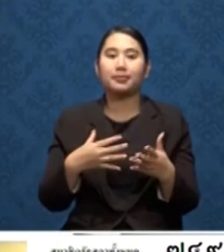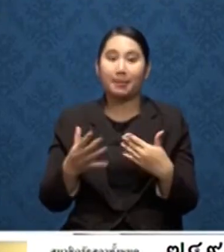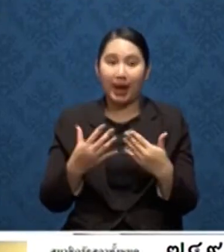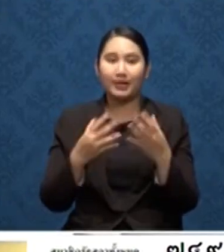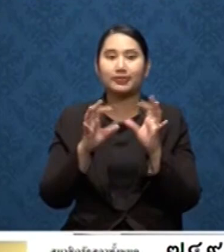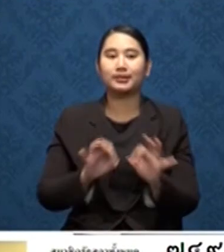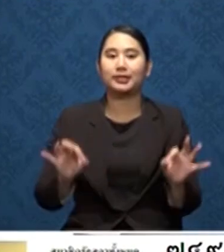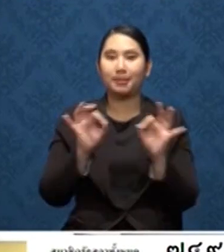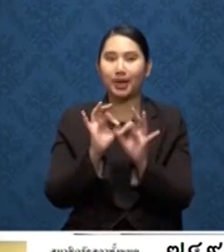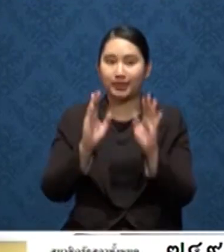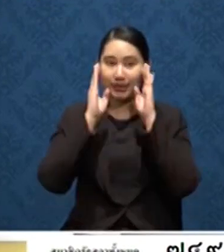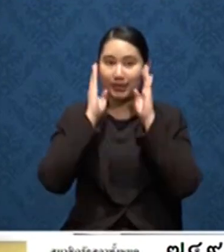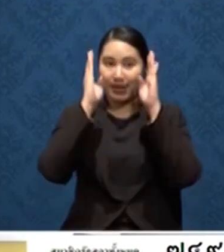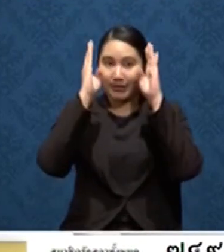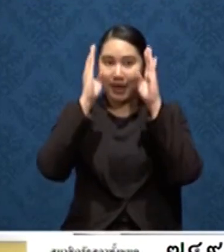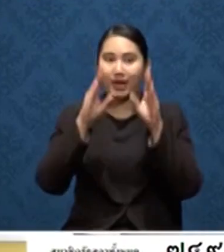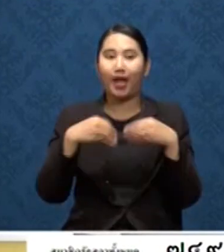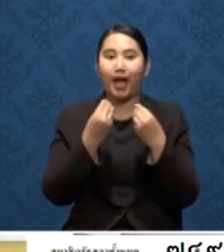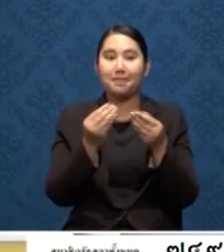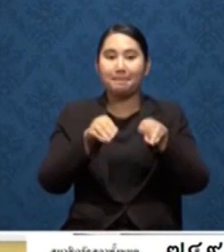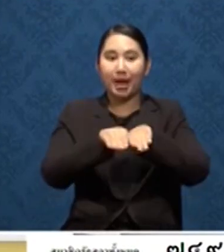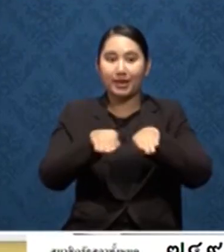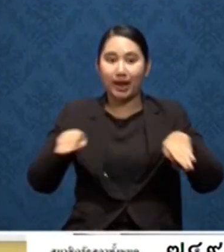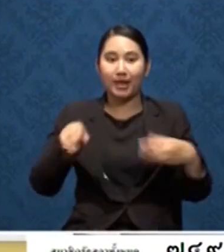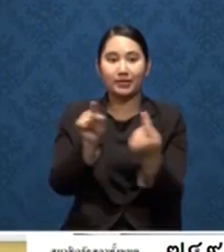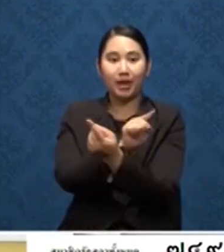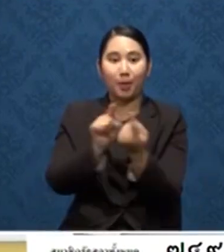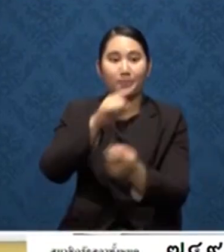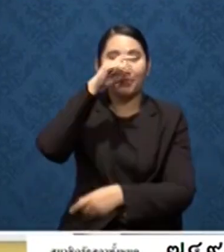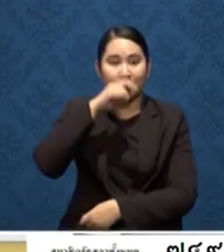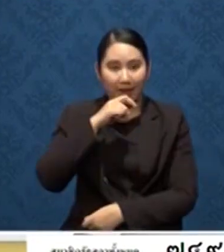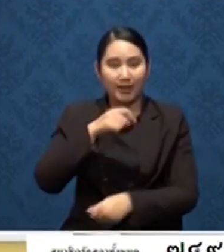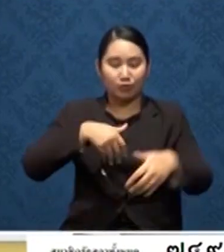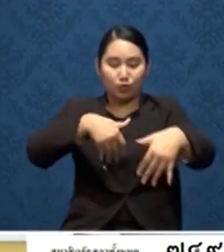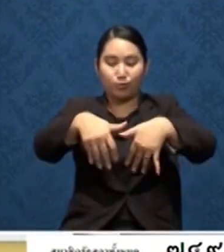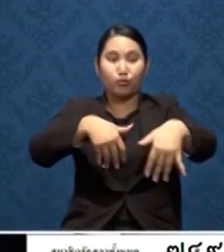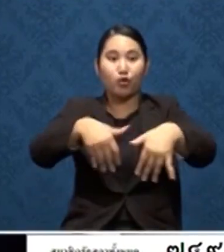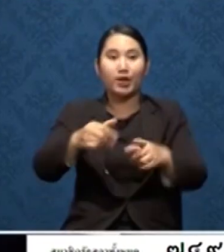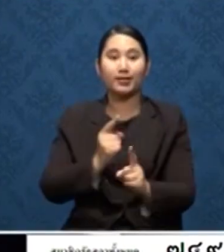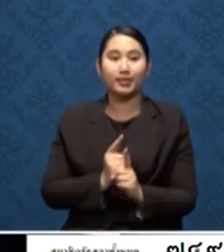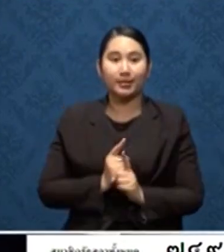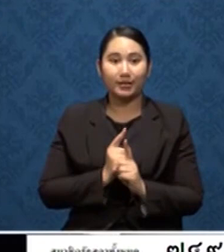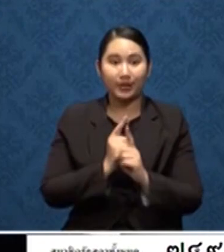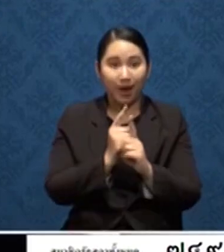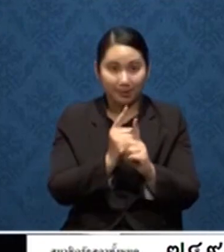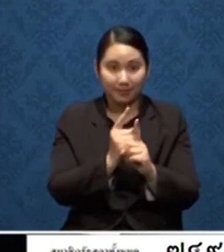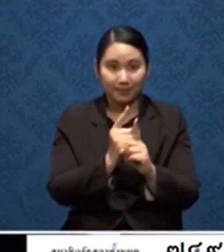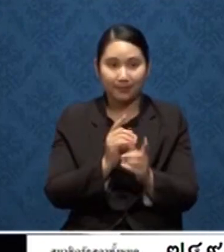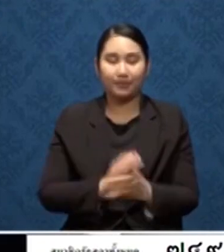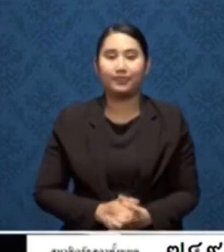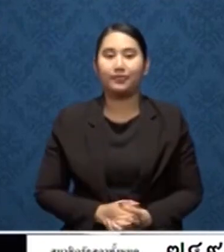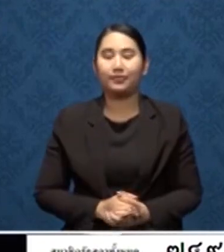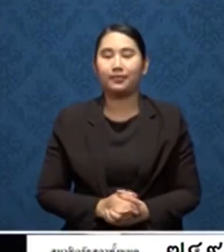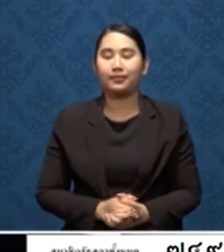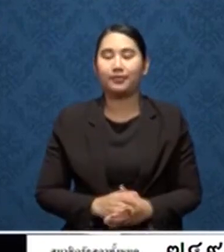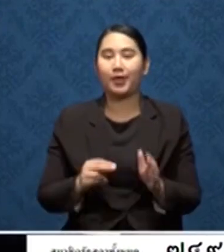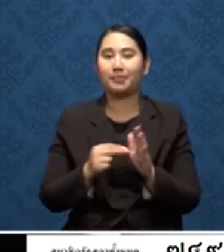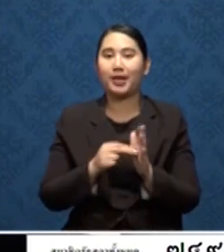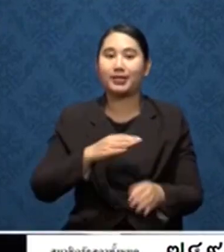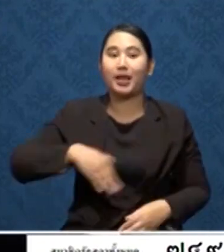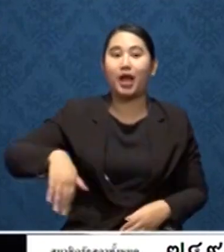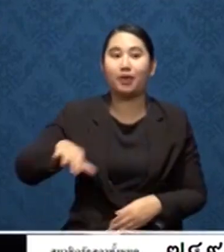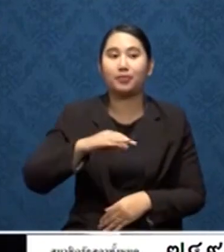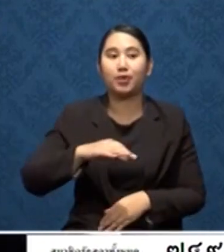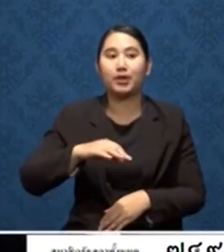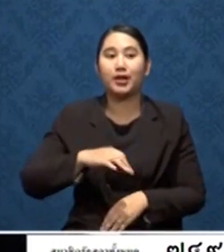มีร่วมกันในการคืนความปกติให้กับสังคมไทยในการเคารพเสียงกับประชาชนและในการรักษาระบอบประชาธิปไตยที่ทำให้พวกเราทุกคนนั้น